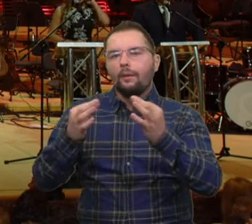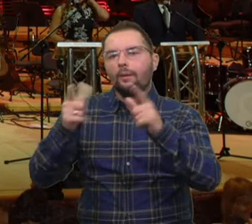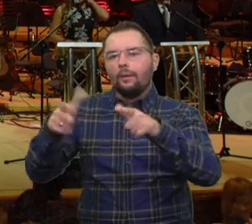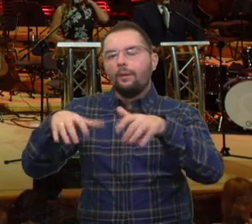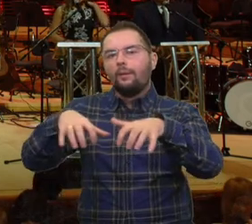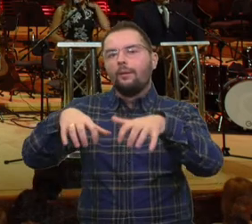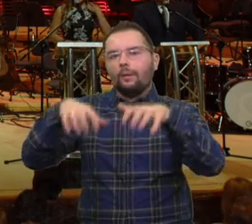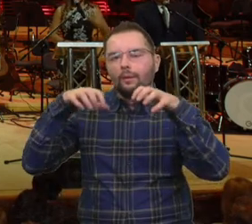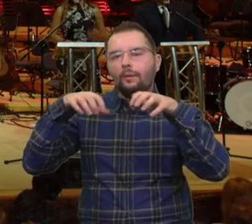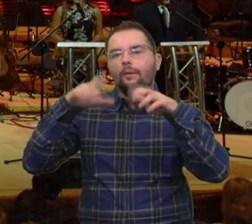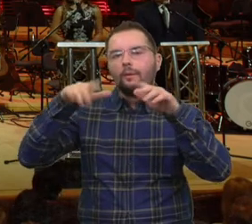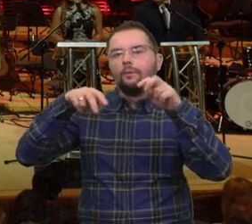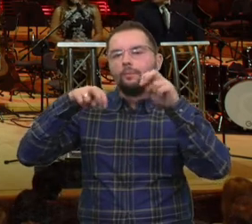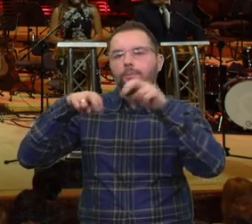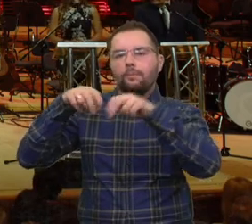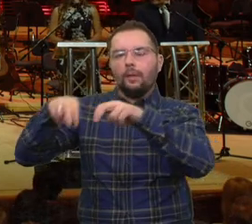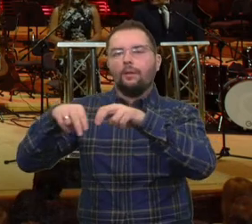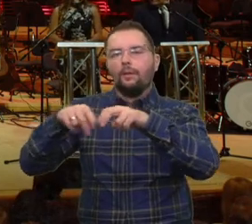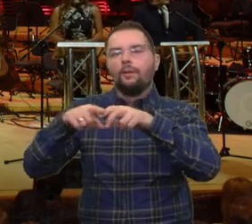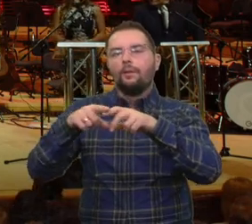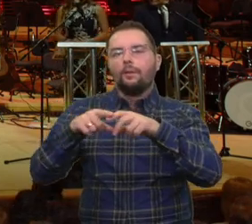kroczy dumnie powiat.